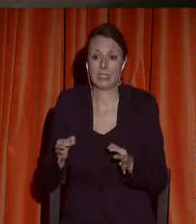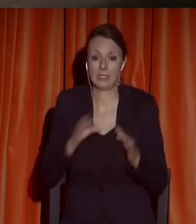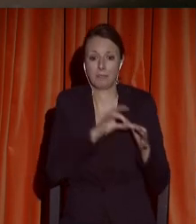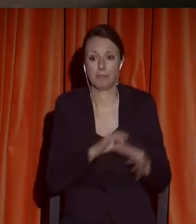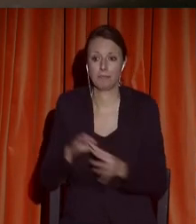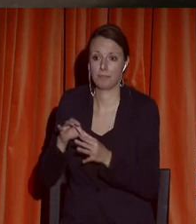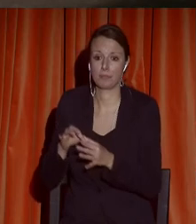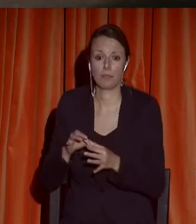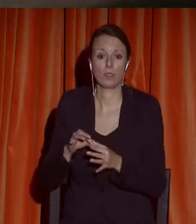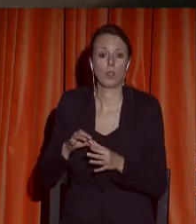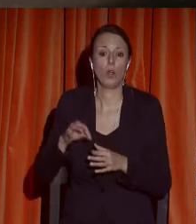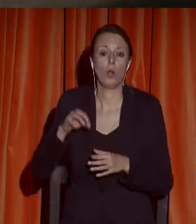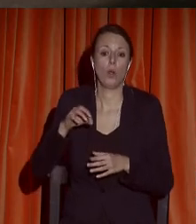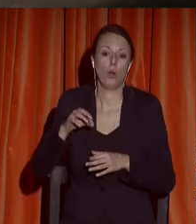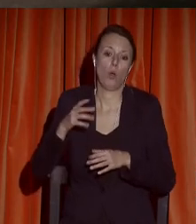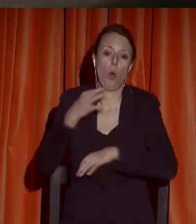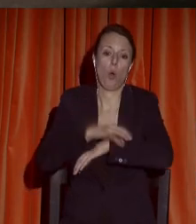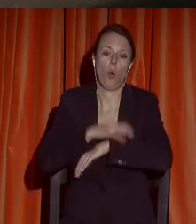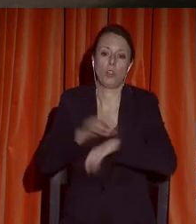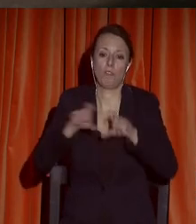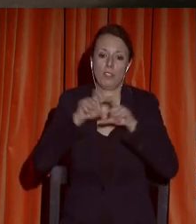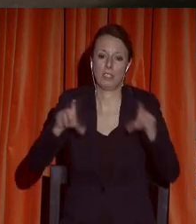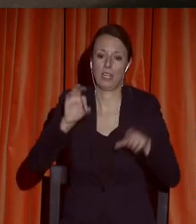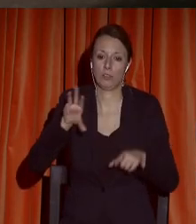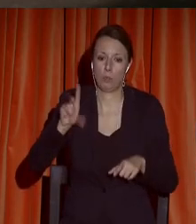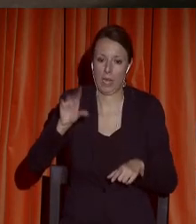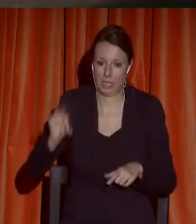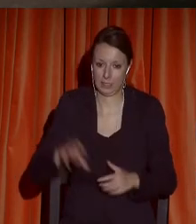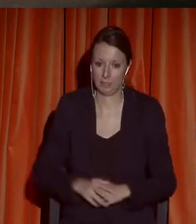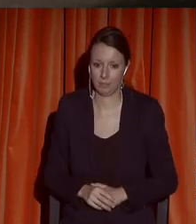z Uniwersytetem SWPS.